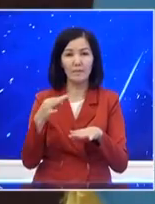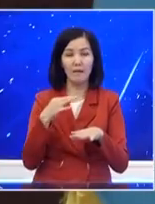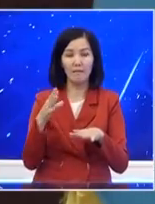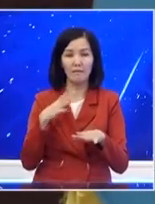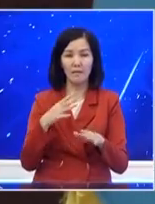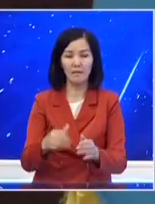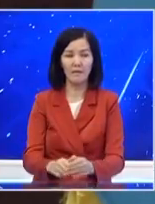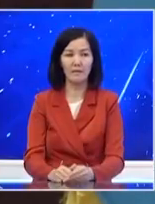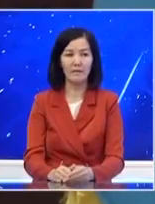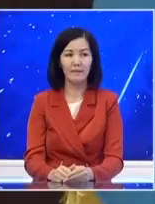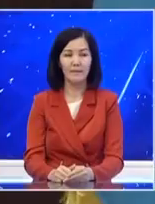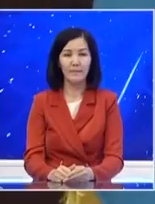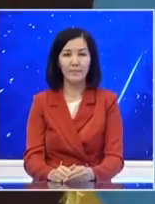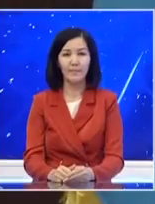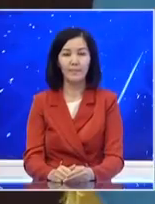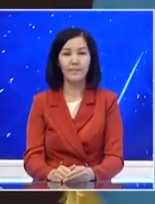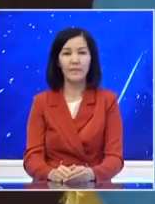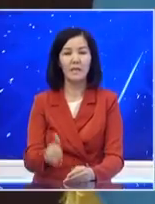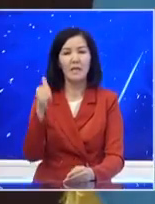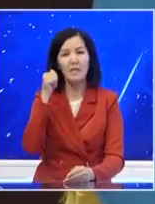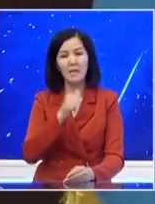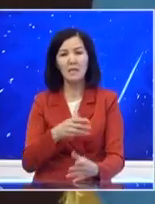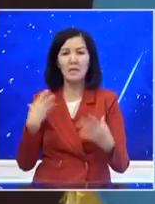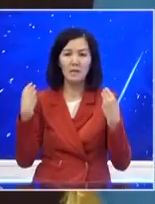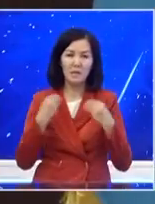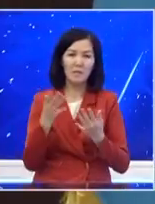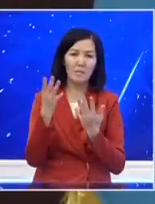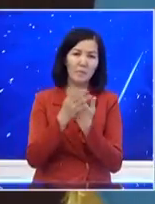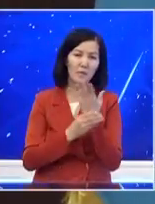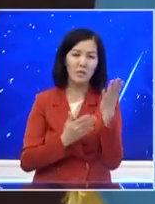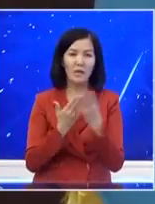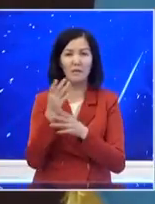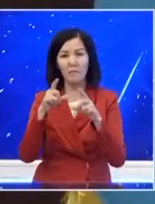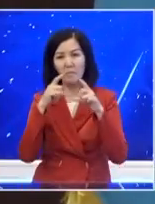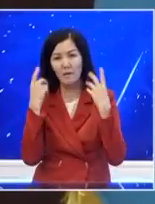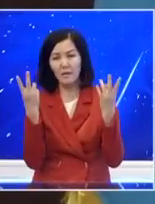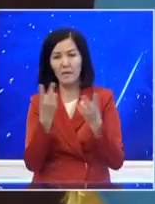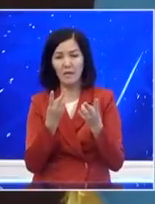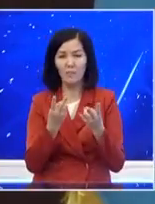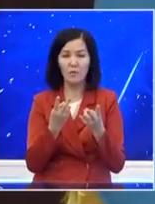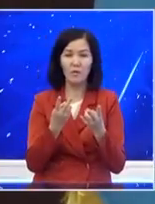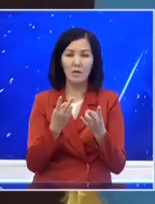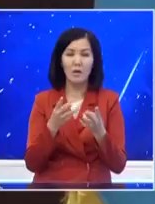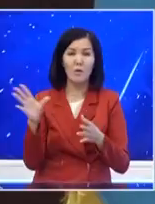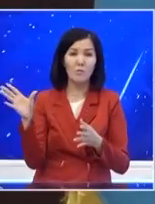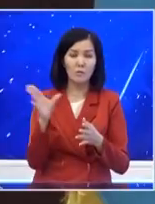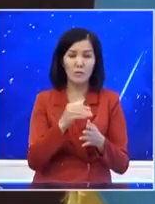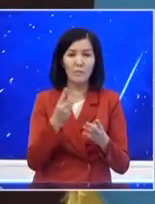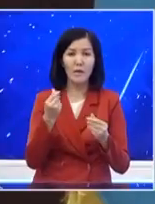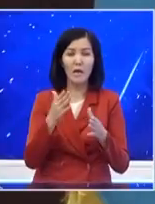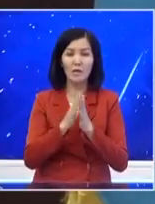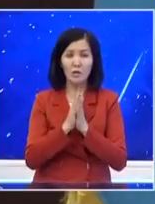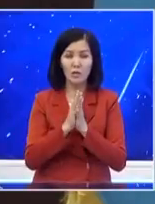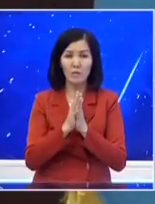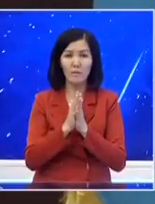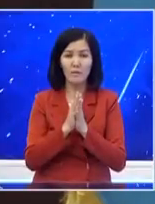Бізде ертең обратно костюм керек болады, перчатка керек болады, пробирка керек болады. Осының бәріне ақша сұрай